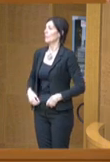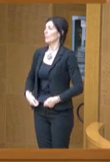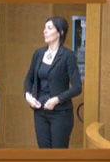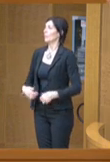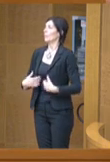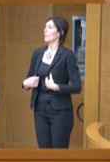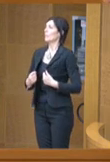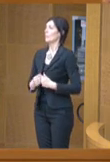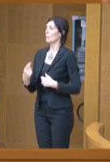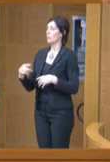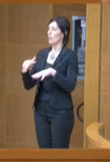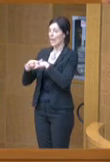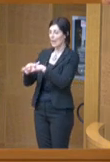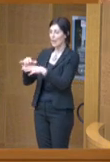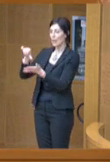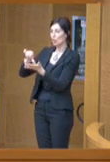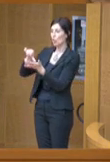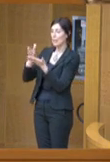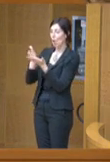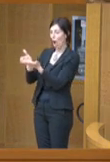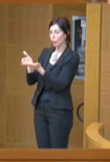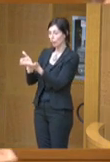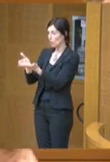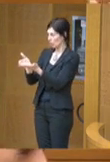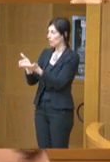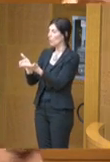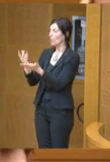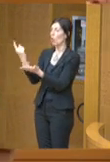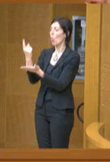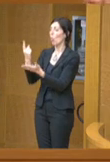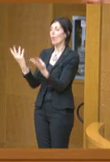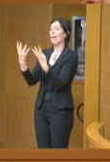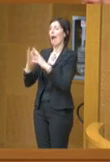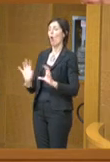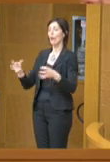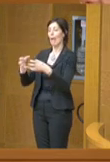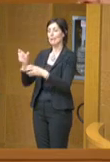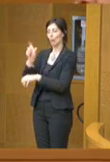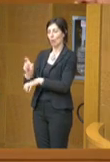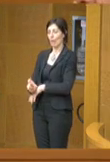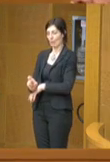Questa rete dei centri ausili è l'unica organizzazione italiana